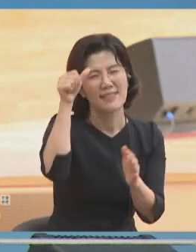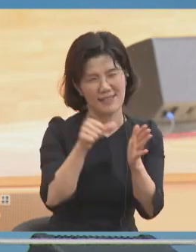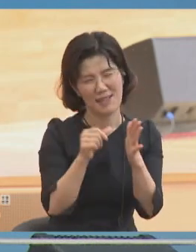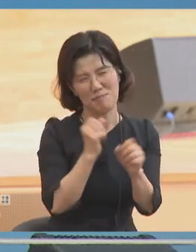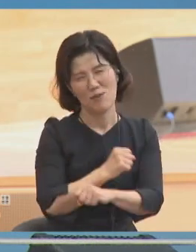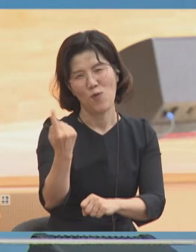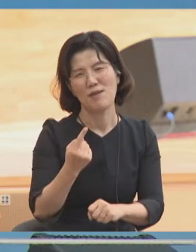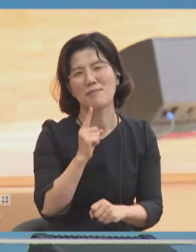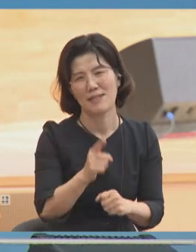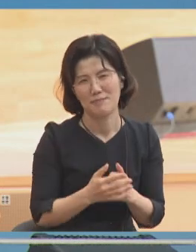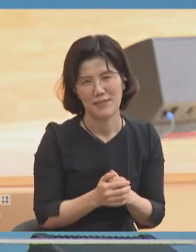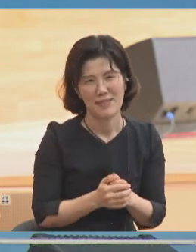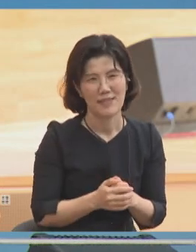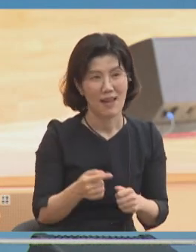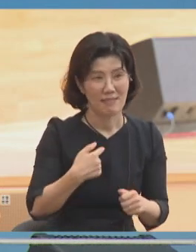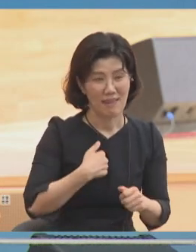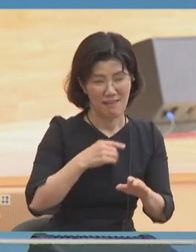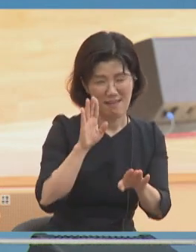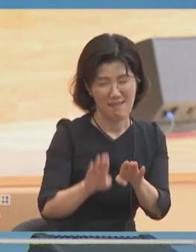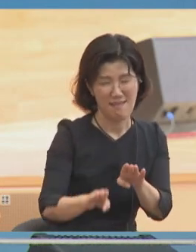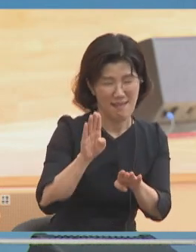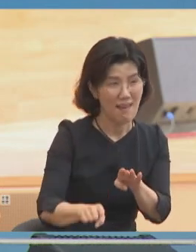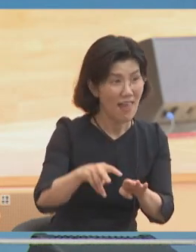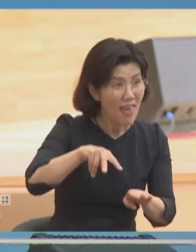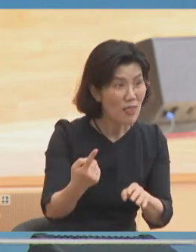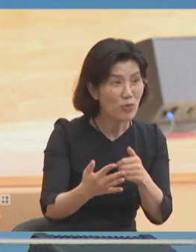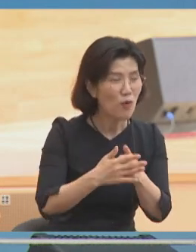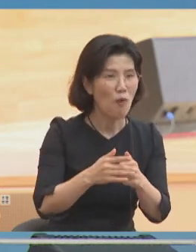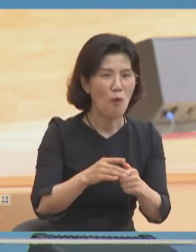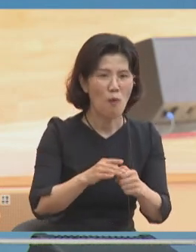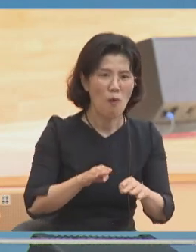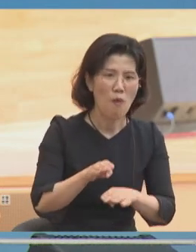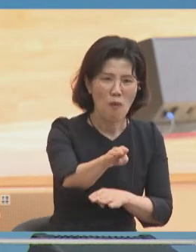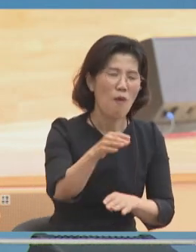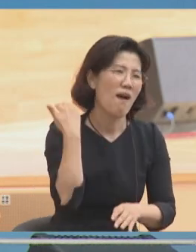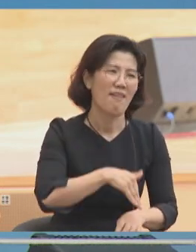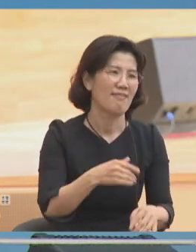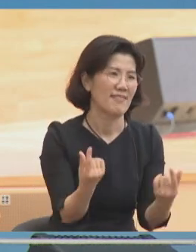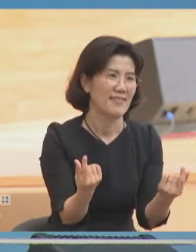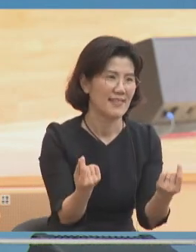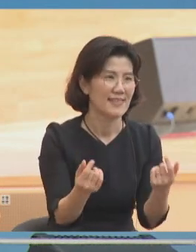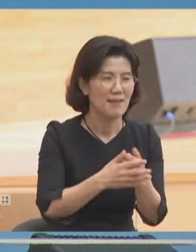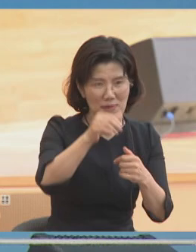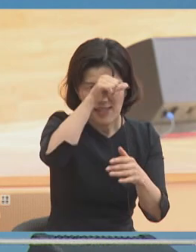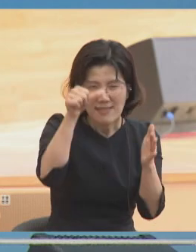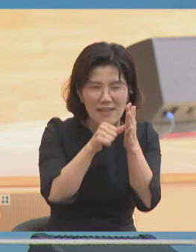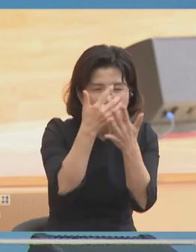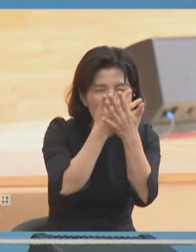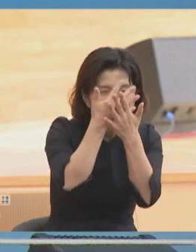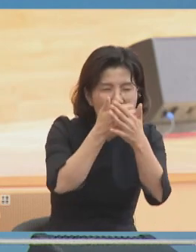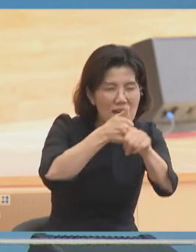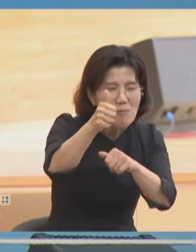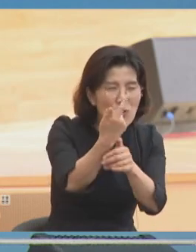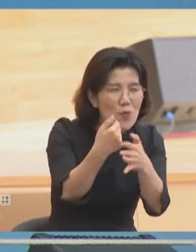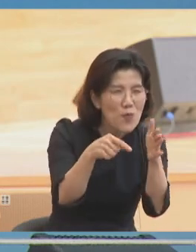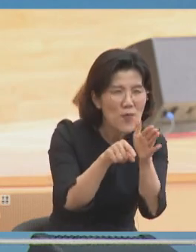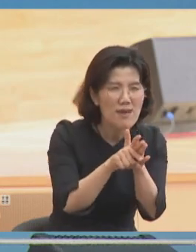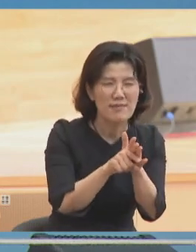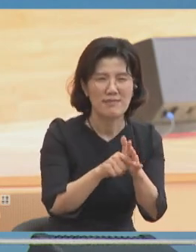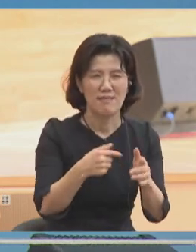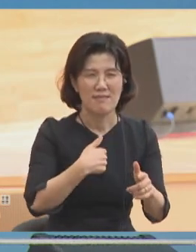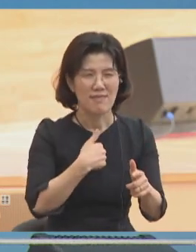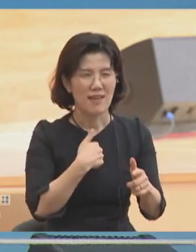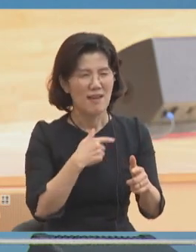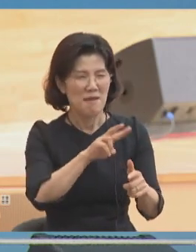되어 있습니다 아무리 엑셀레이터를 밟아도 도무지 움직이지 않는 차처럼 인생의 불확실함을 극복하기 위해서 확실한